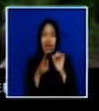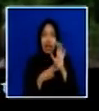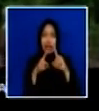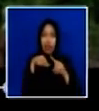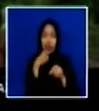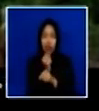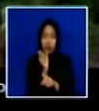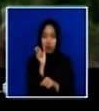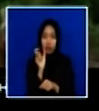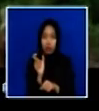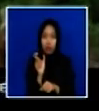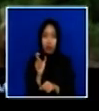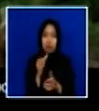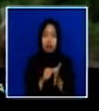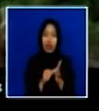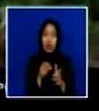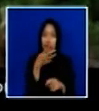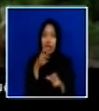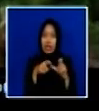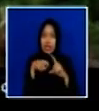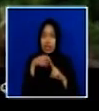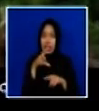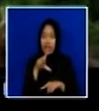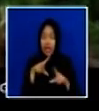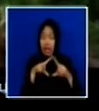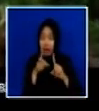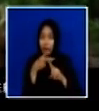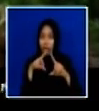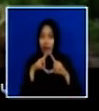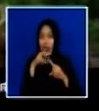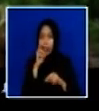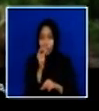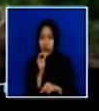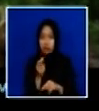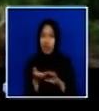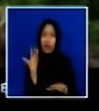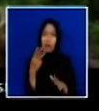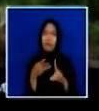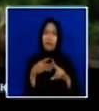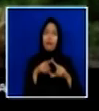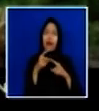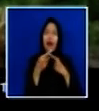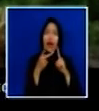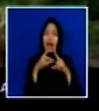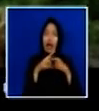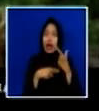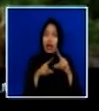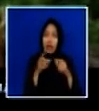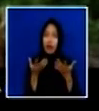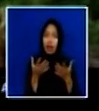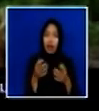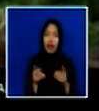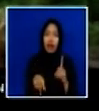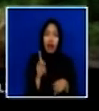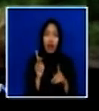eksavator menyeberangkan para tenaga medis seberapa bahaya bagi para ah kalaupun dipaksakan harus